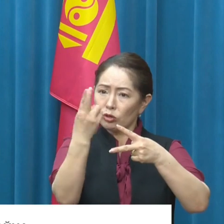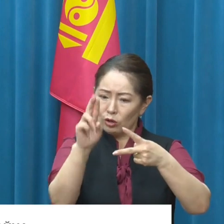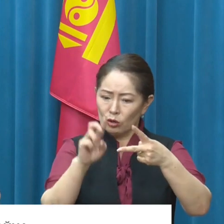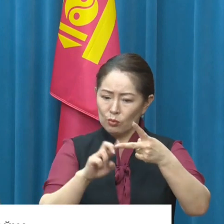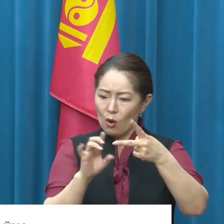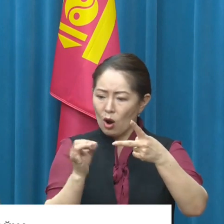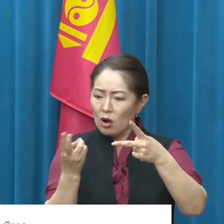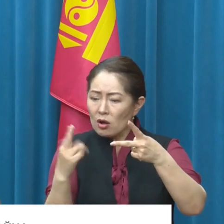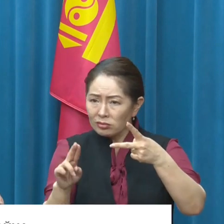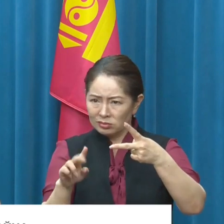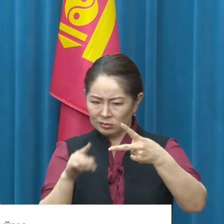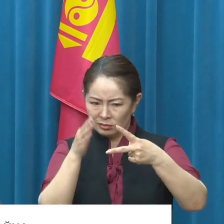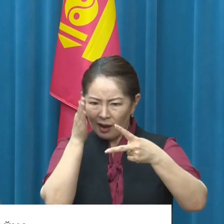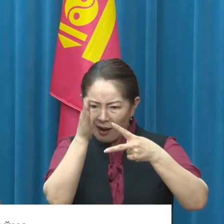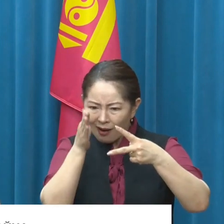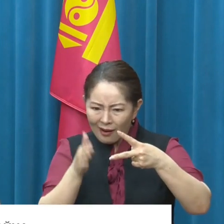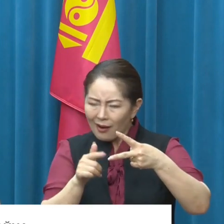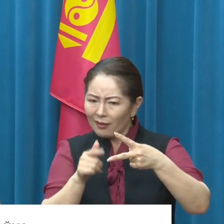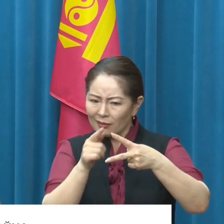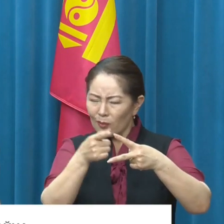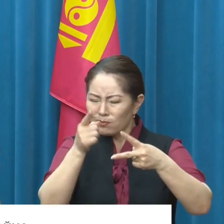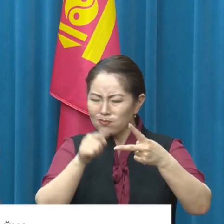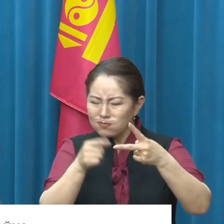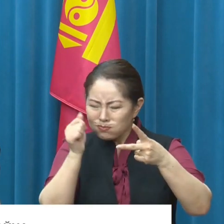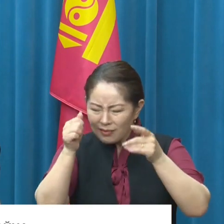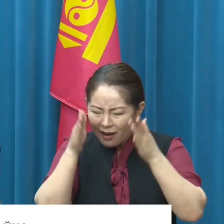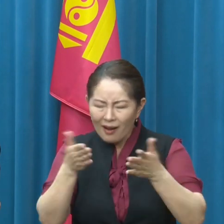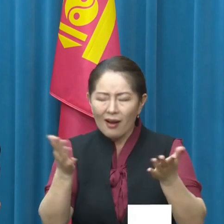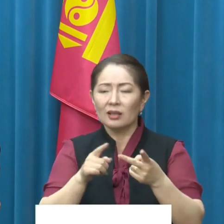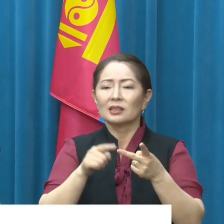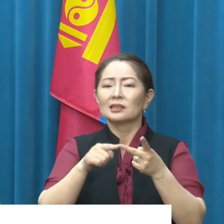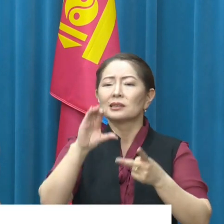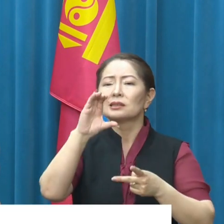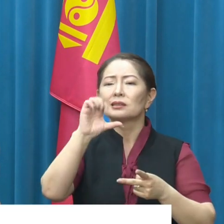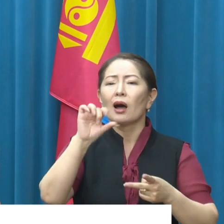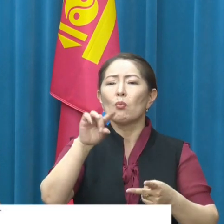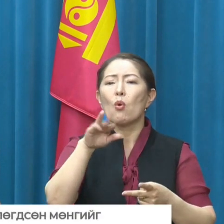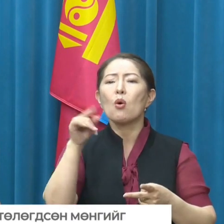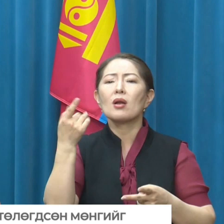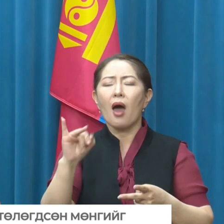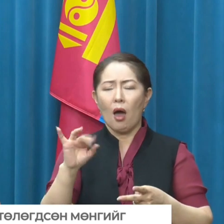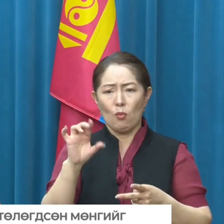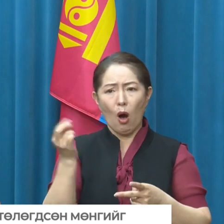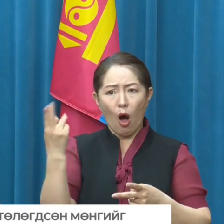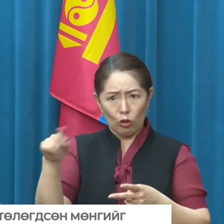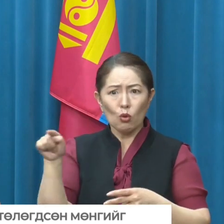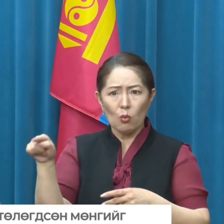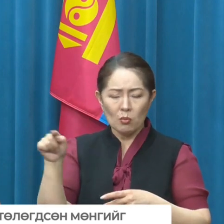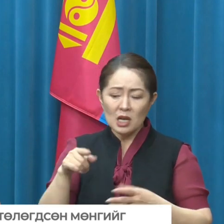онцгой анхаарах ёстой бонд нь өөр нь бол энэ самбар бонд юм байна. Ямар учиртай вэ гэхээр энэ